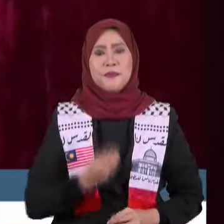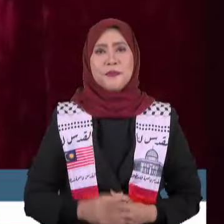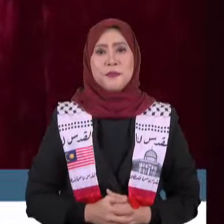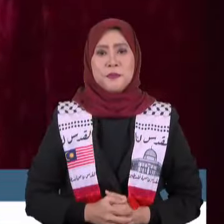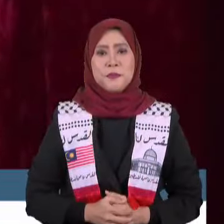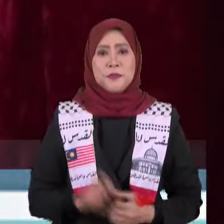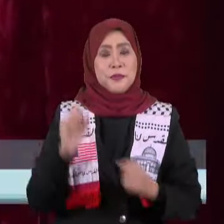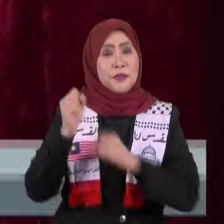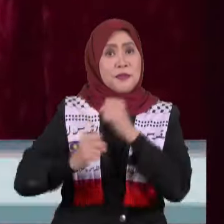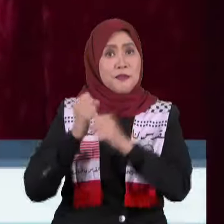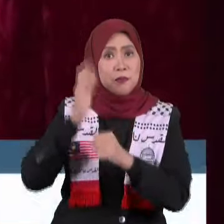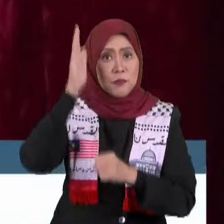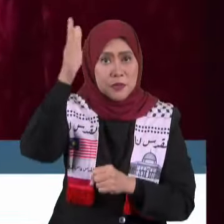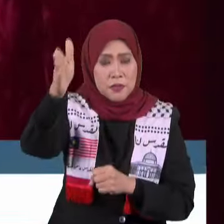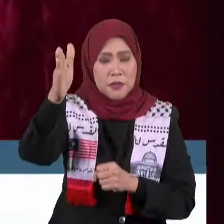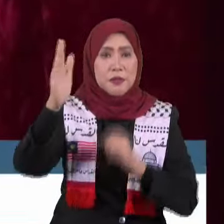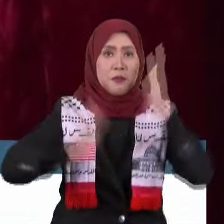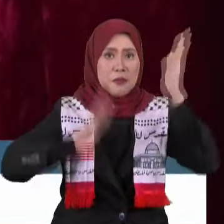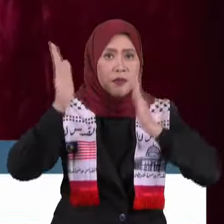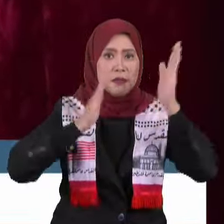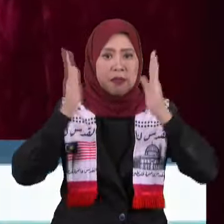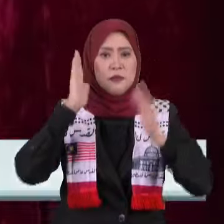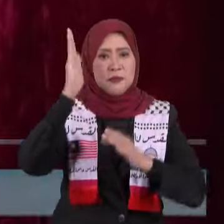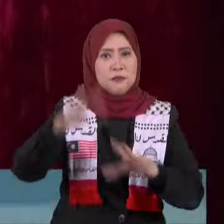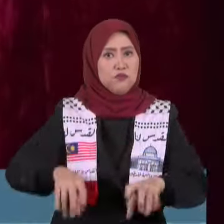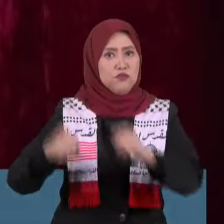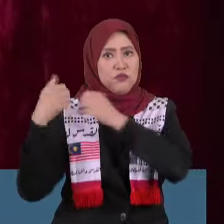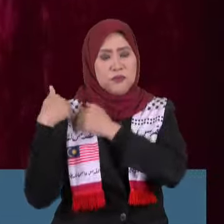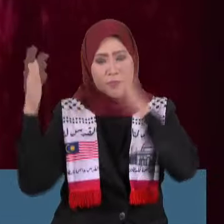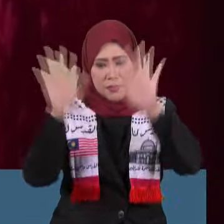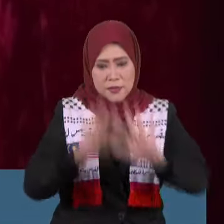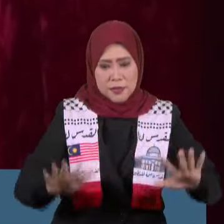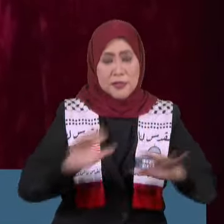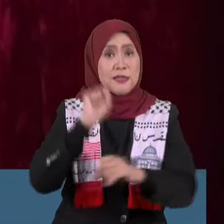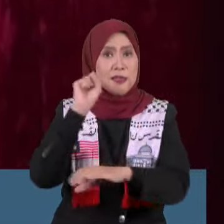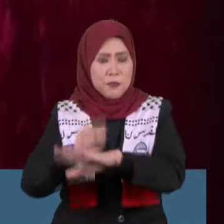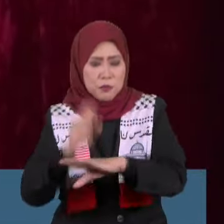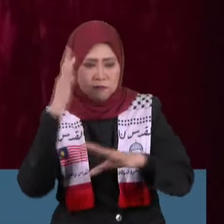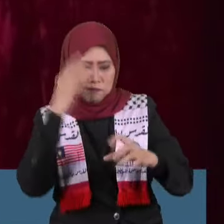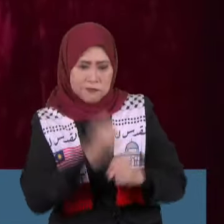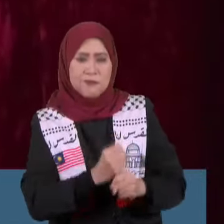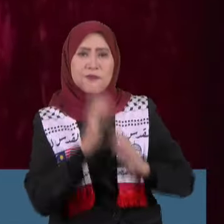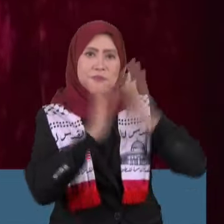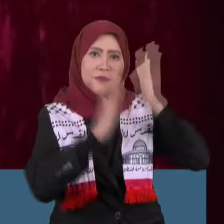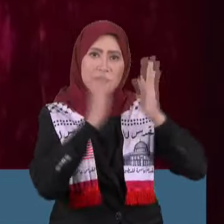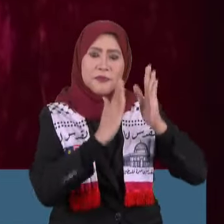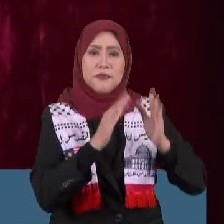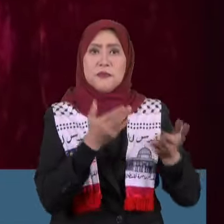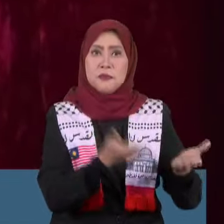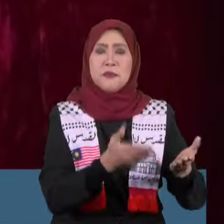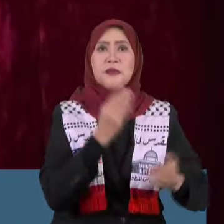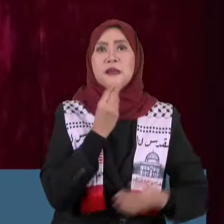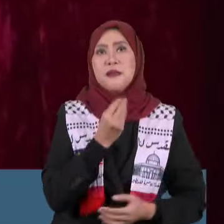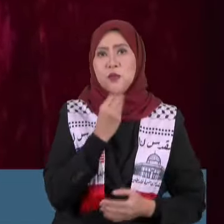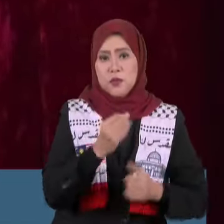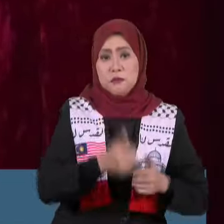Next year, Malaysia will assume the chairmanship of ASEAN. Singapore is confident that under Malaysia and PM Anwar's